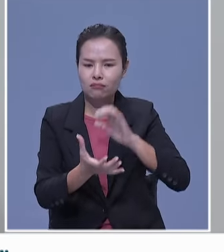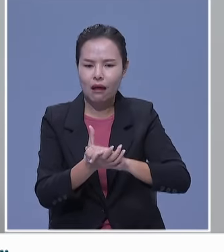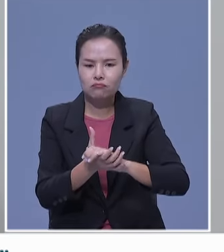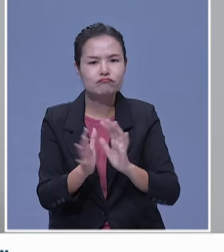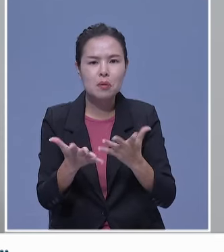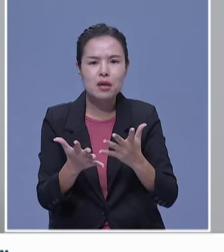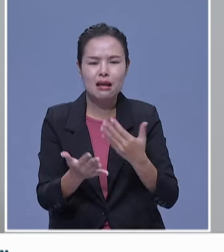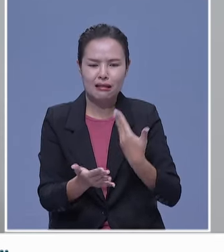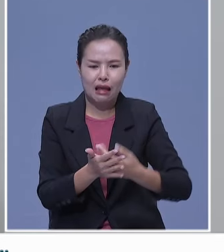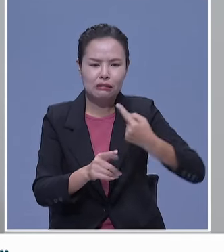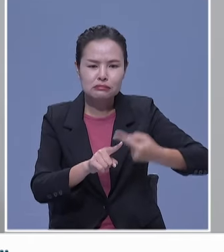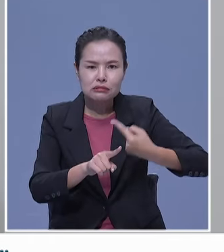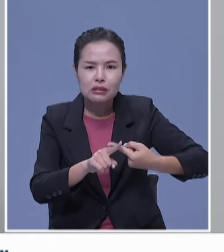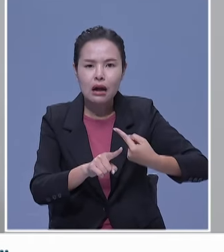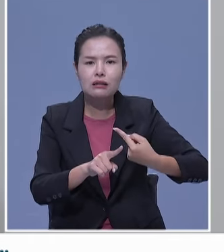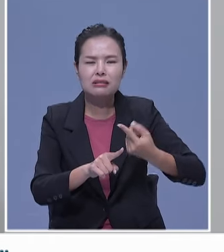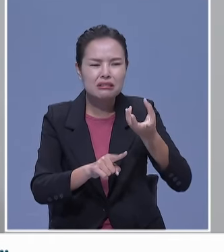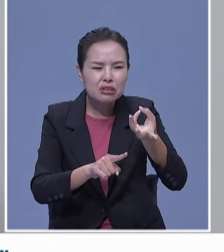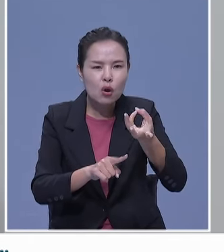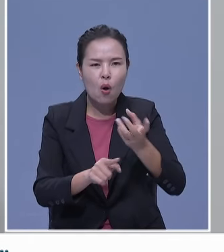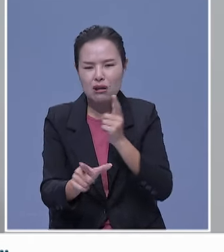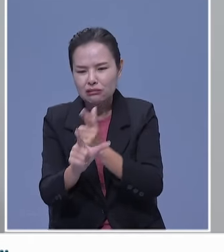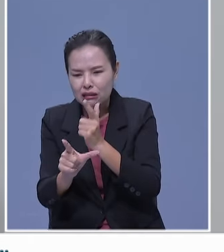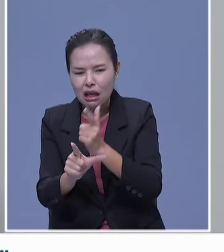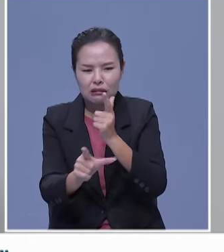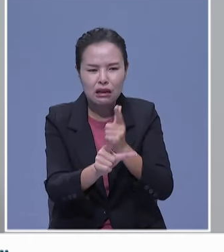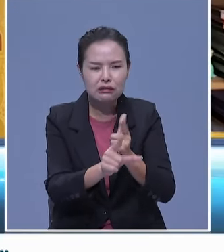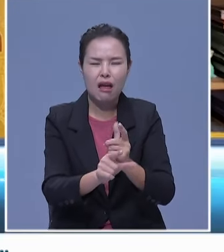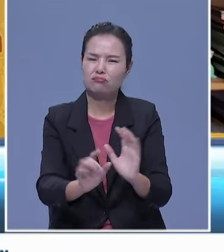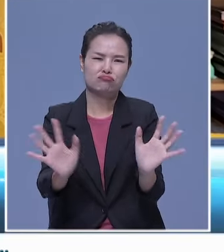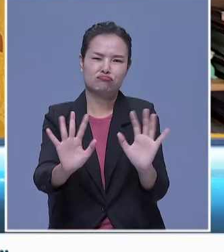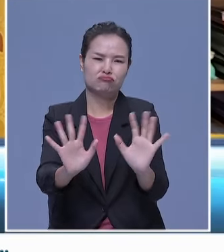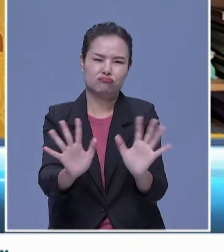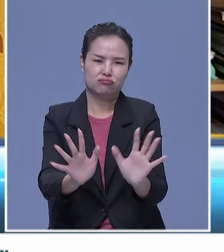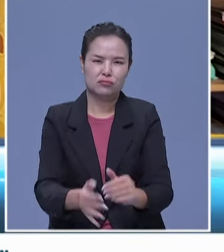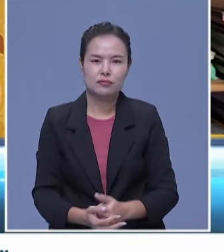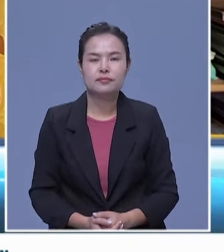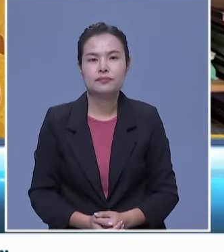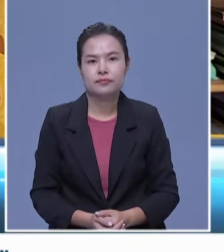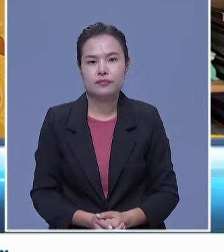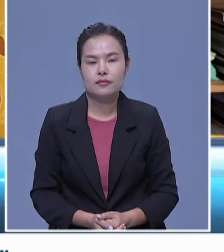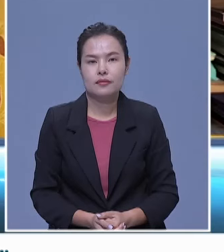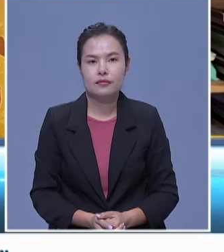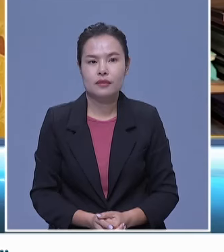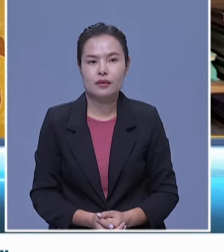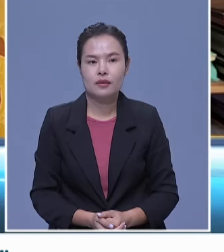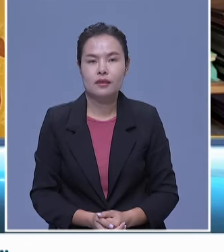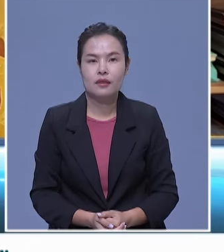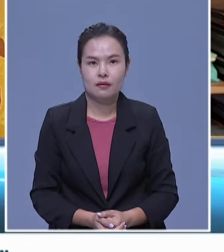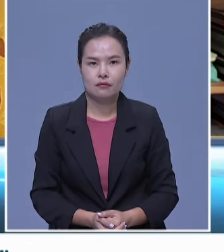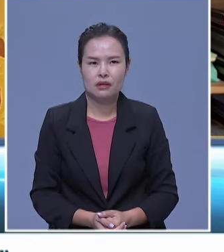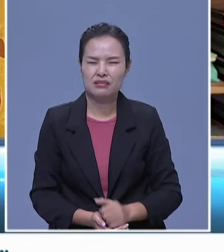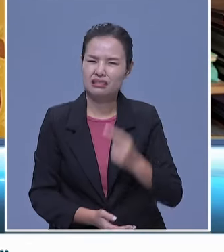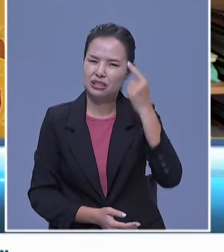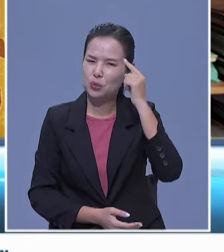าทแล้วจะให้เขาเลี้ยงคนอื่นเลี้ยงเจ้านายมันเป็นไปไม่ได ้คือทางท่านผอ.ของสกร.จังหวัดก็บอก